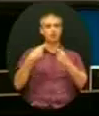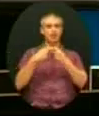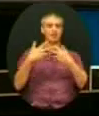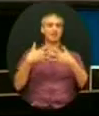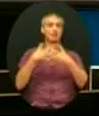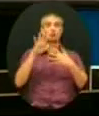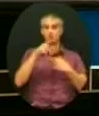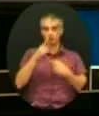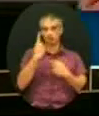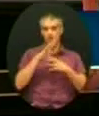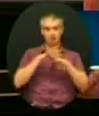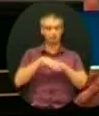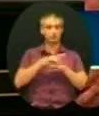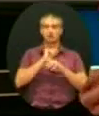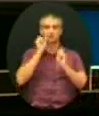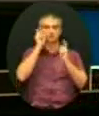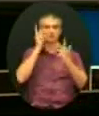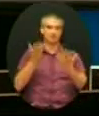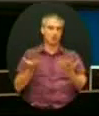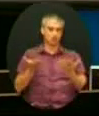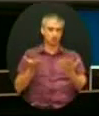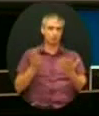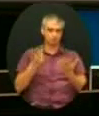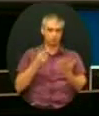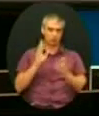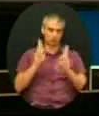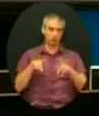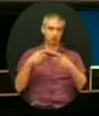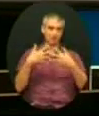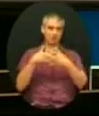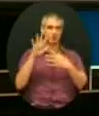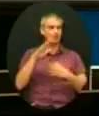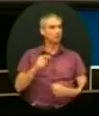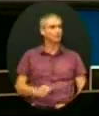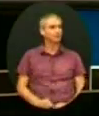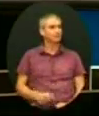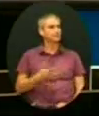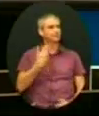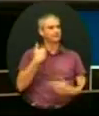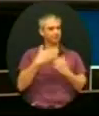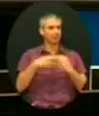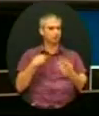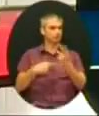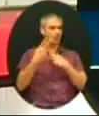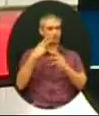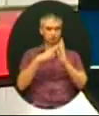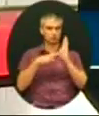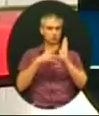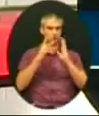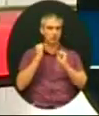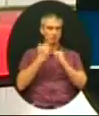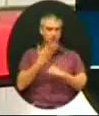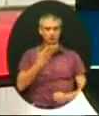האירופאי, וזה אחד ההשלכות המפתיעות, הייתי אומר, של עצם קיומו של האיחוד האירופאי. כן, אני רוצה לסיום שנחזור לתמונות המאוד